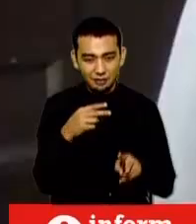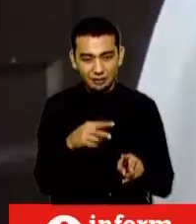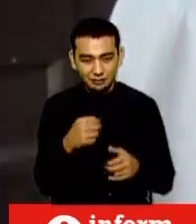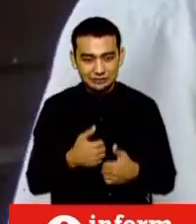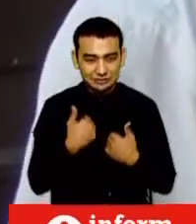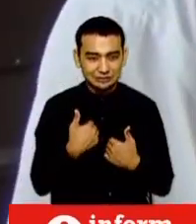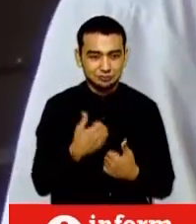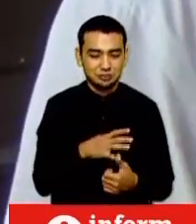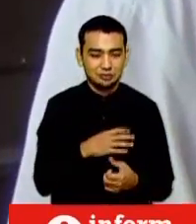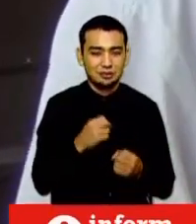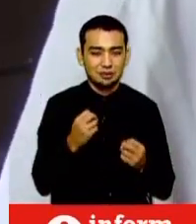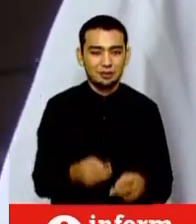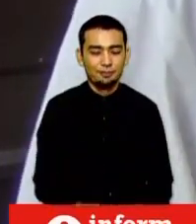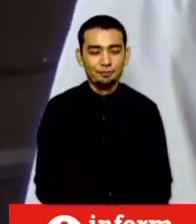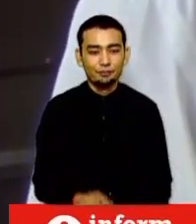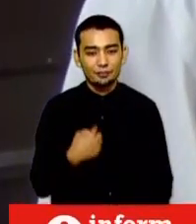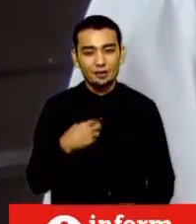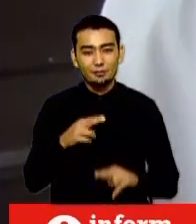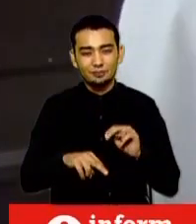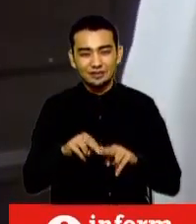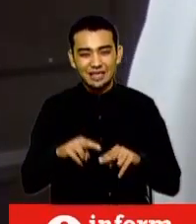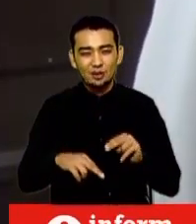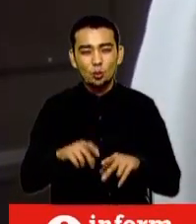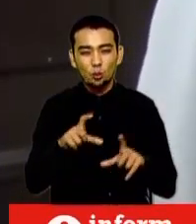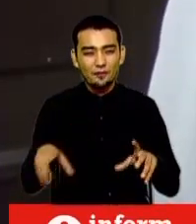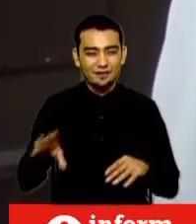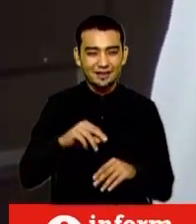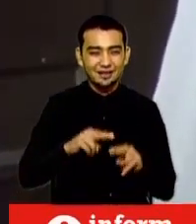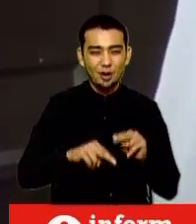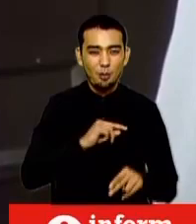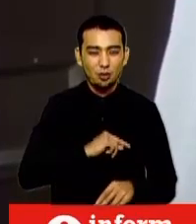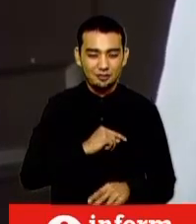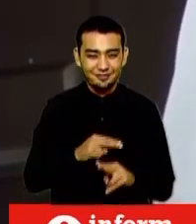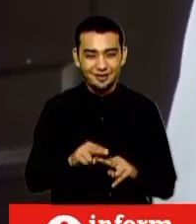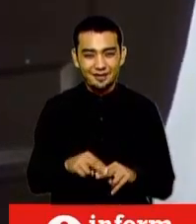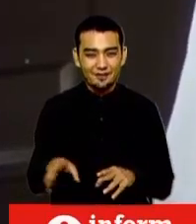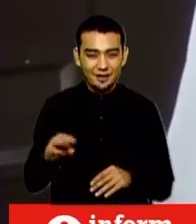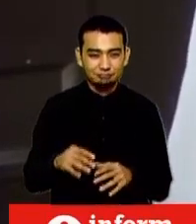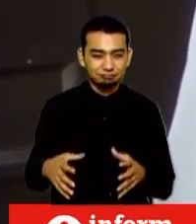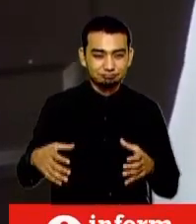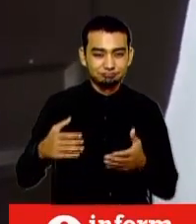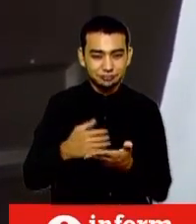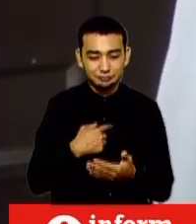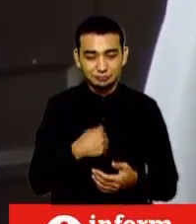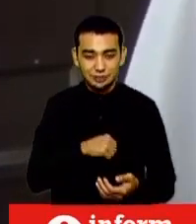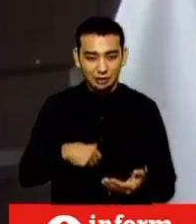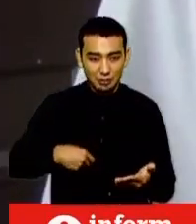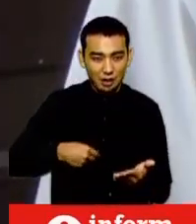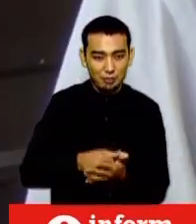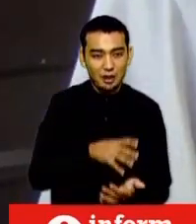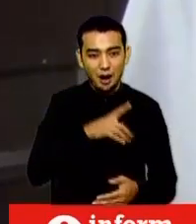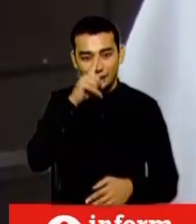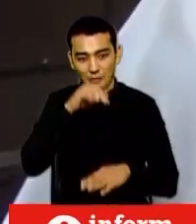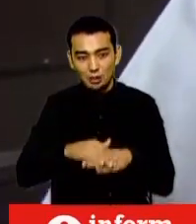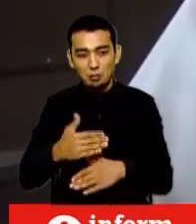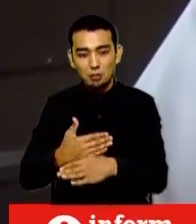айтады. Өкіметке біз құрылысшылар жиналып, тегін музей, тегін ескерткіш орнатып береміз деп. Өкімет жағынан